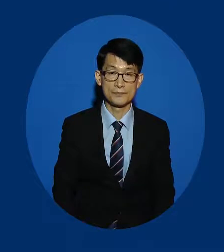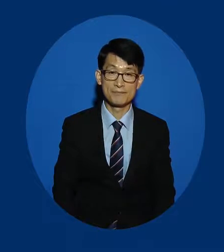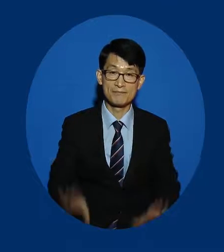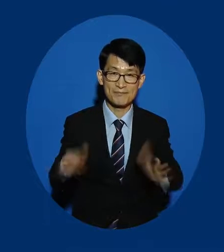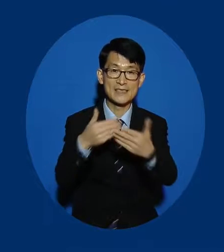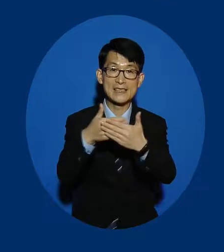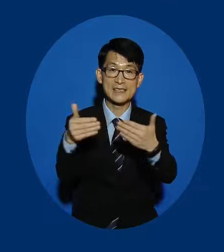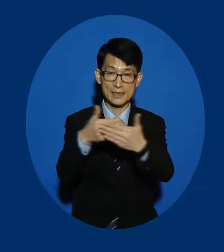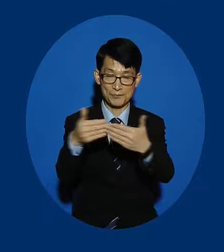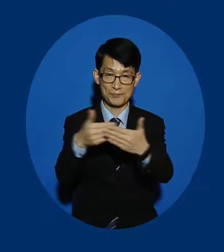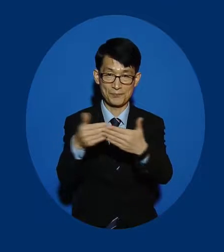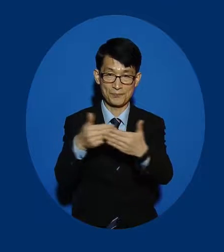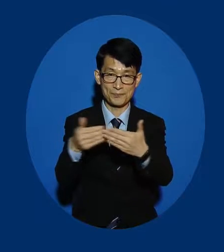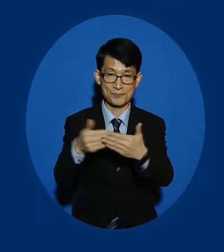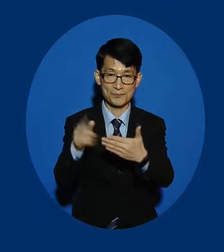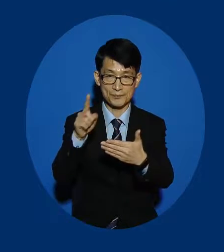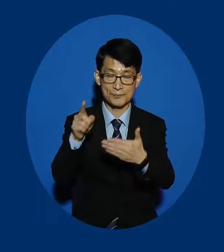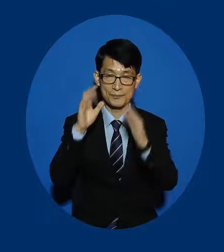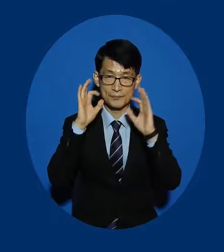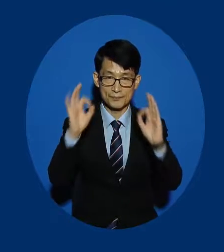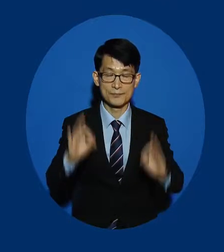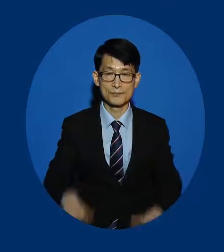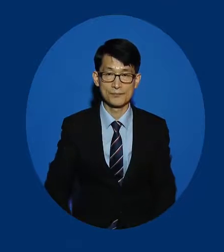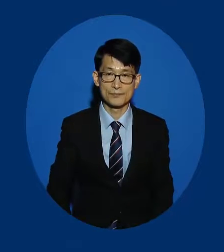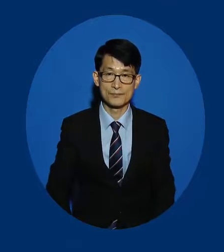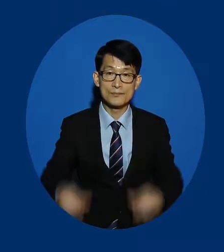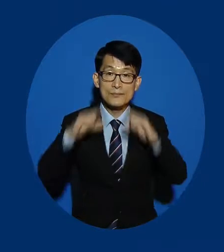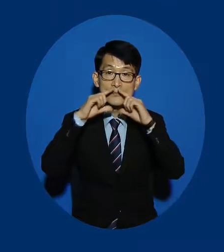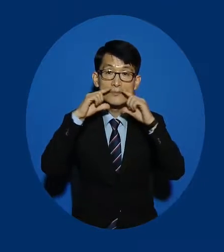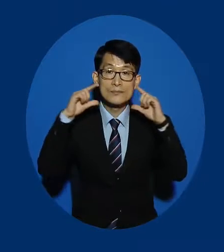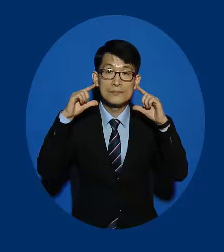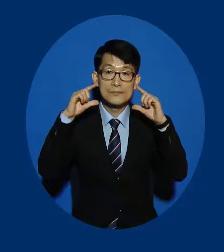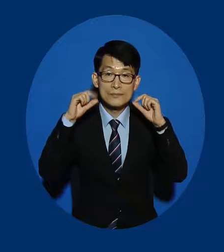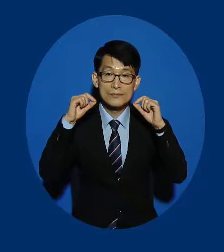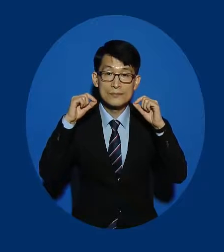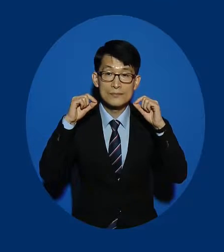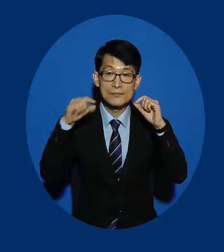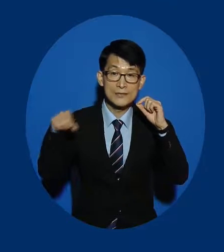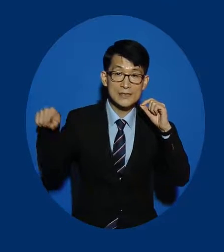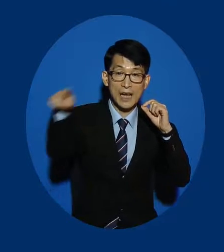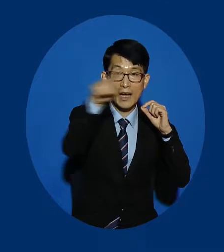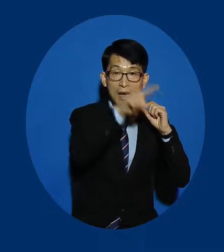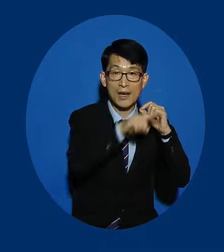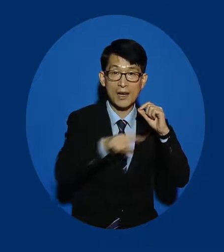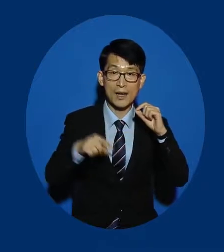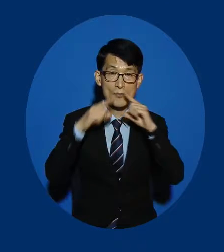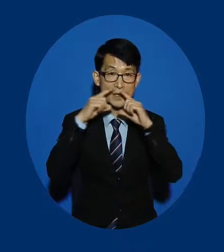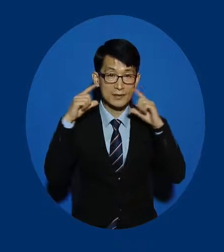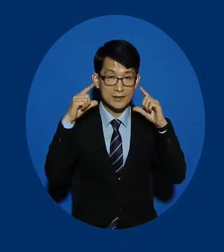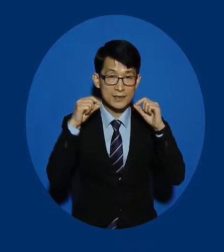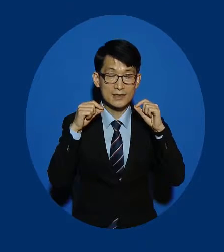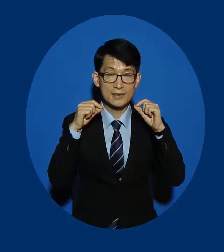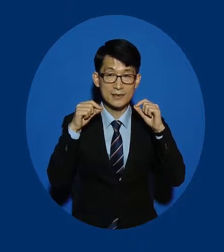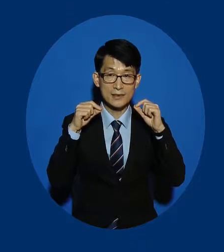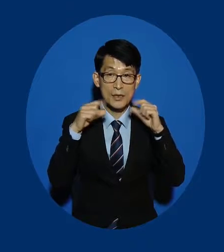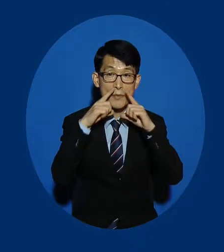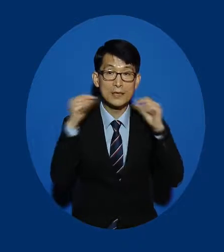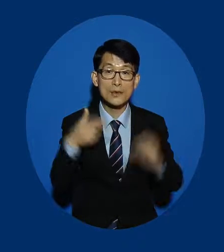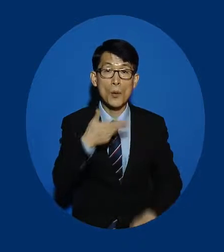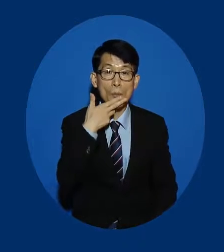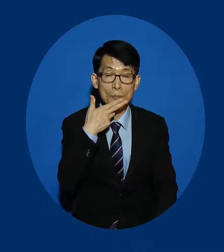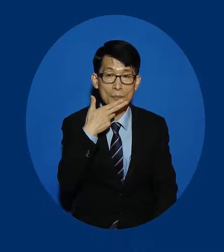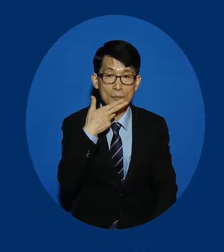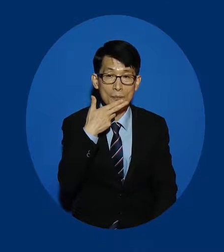제가 그림을 하나 갖고 왔는데요. 그 마스크를 다 끼고 있는 그 모양의 그림이에요. 이 중에 또 마스크 안